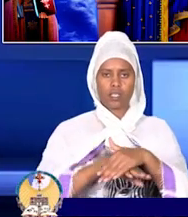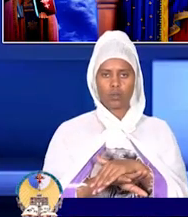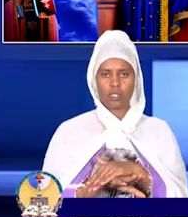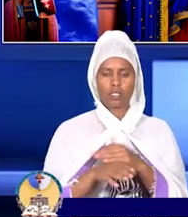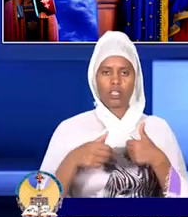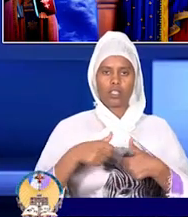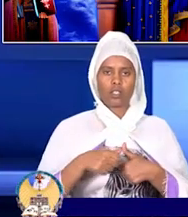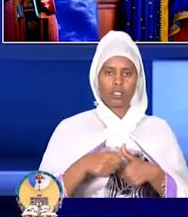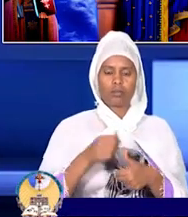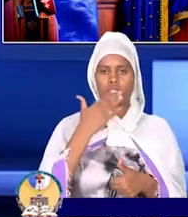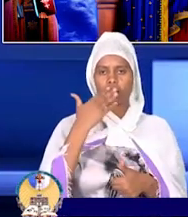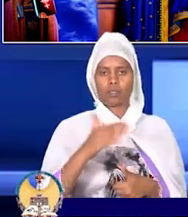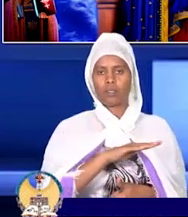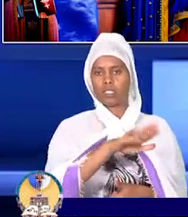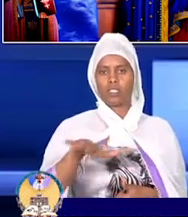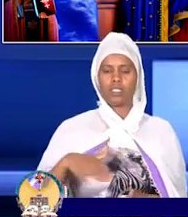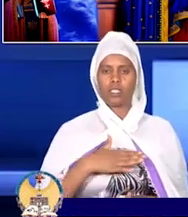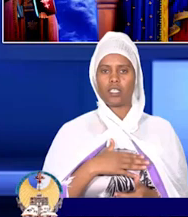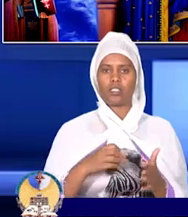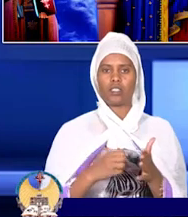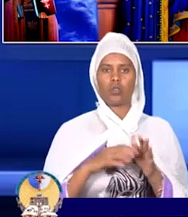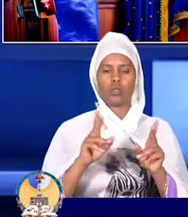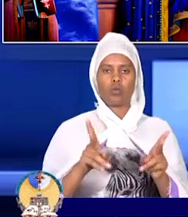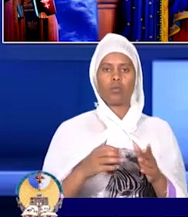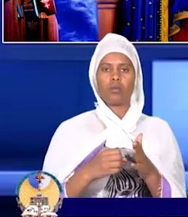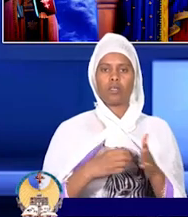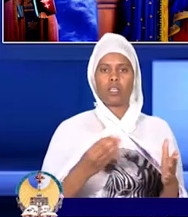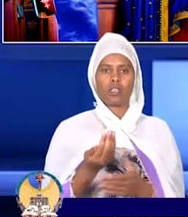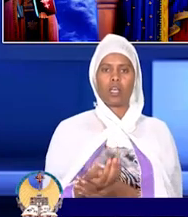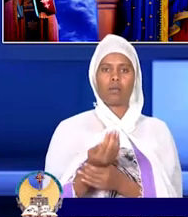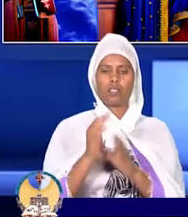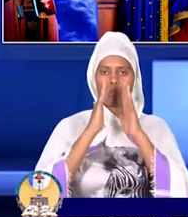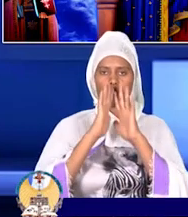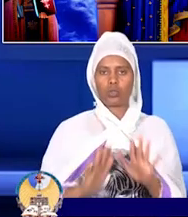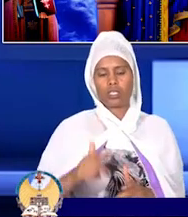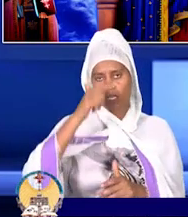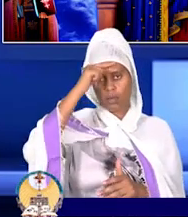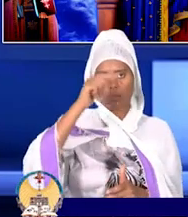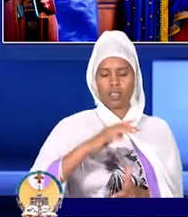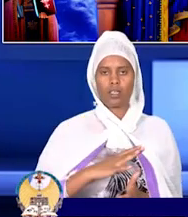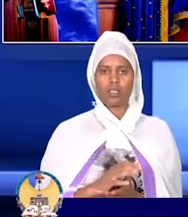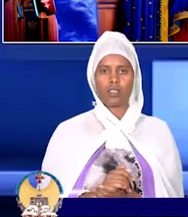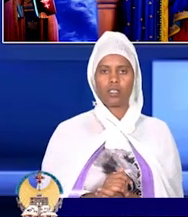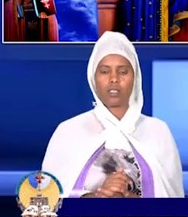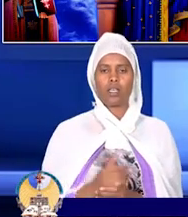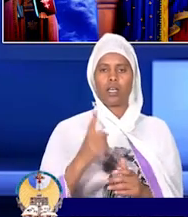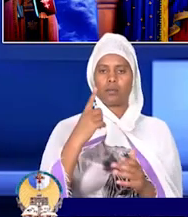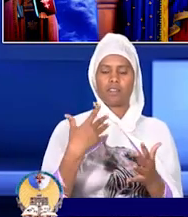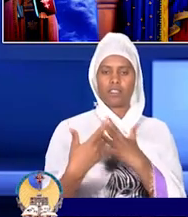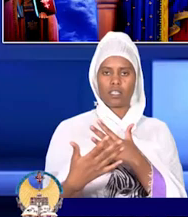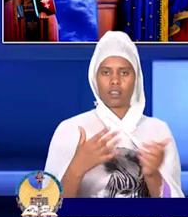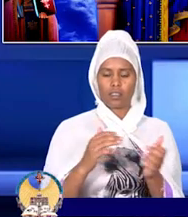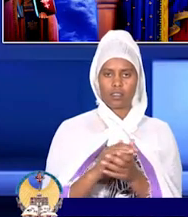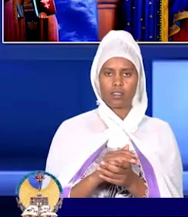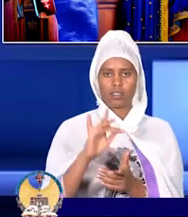سلازع أتولهم قال كيدانو مدمة تتك أنت نحنا سلازخونا بزي مخنيات زي أما لا دنات كدوسان أمن